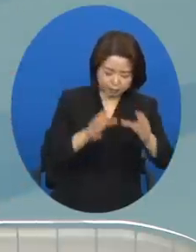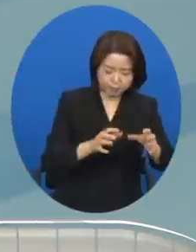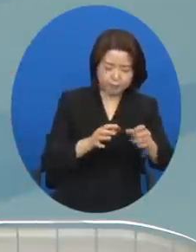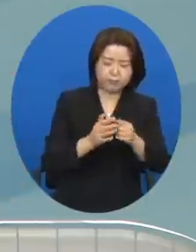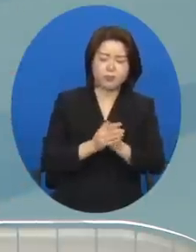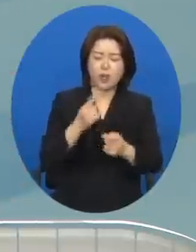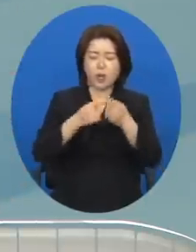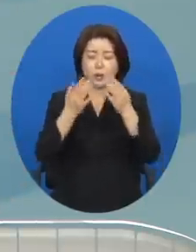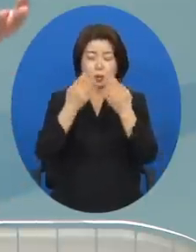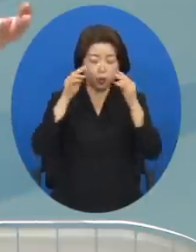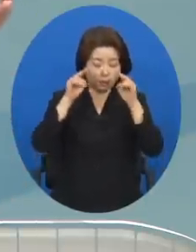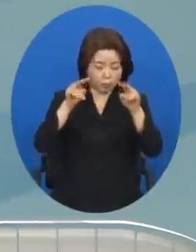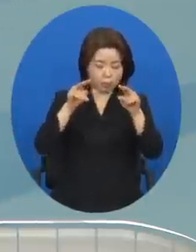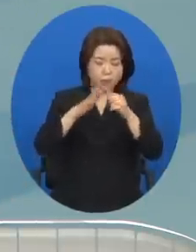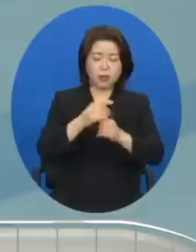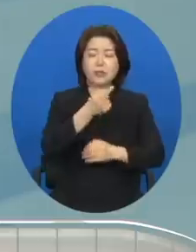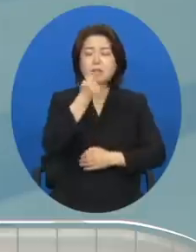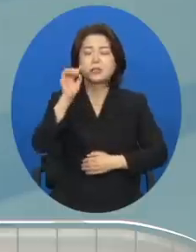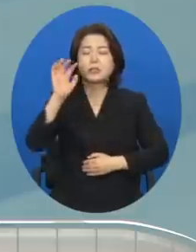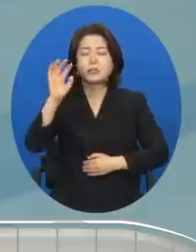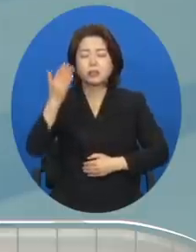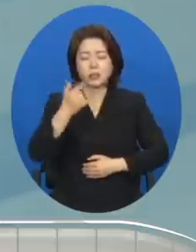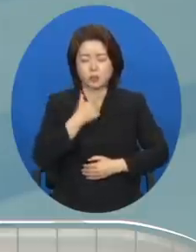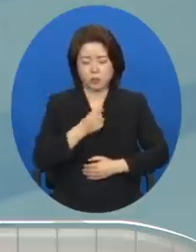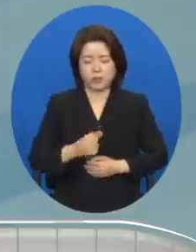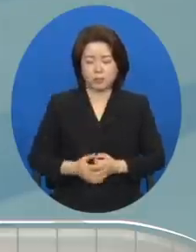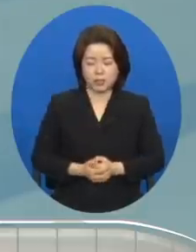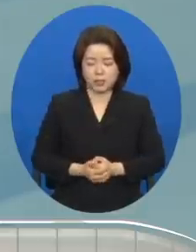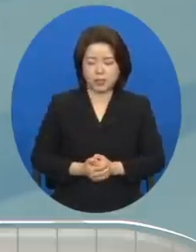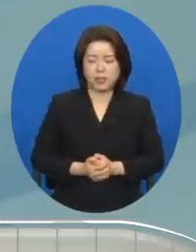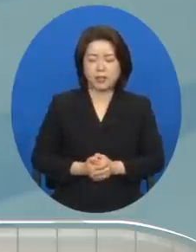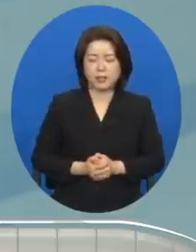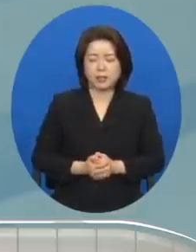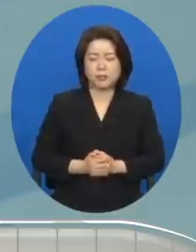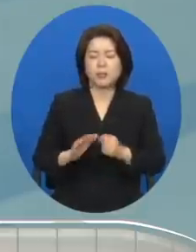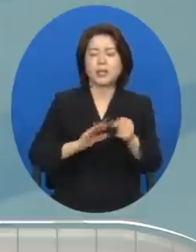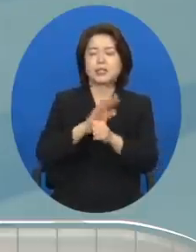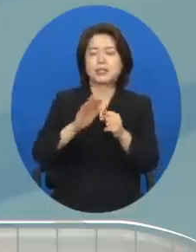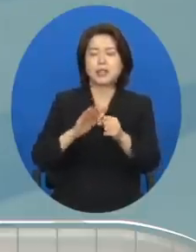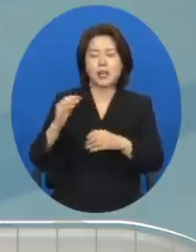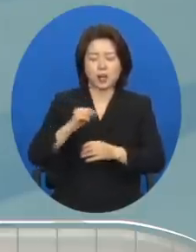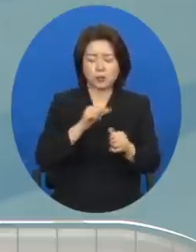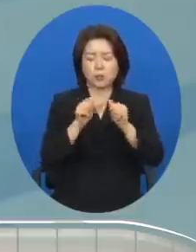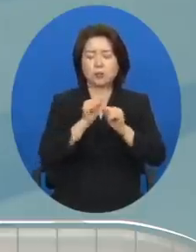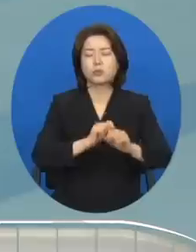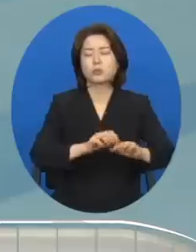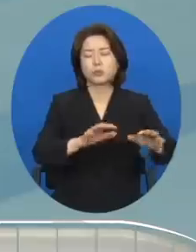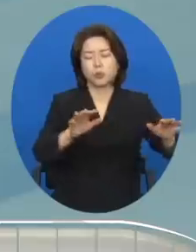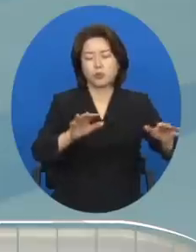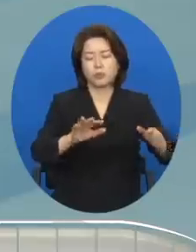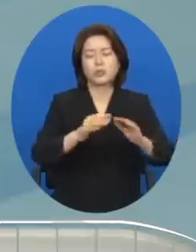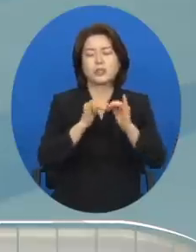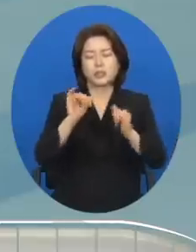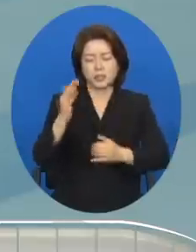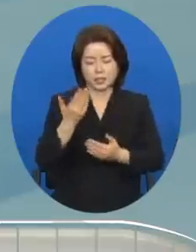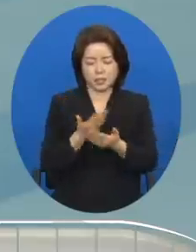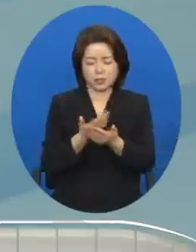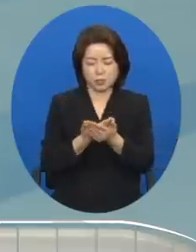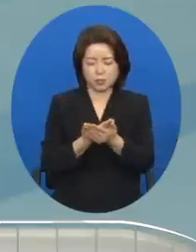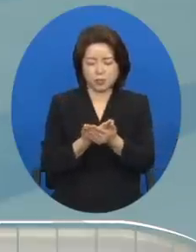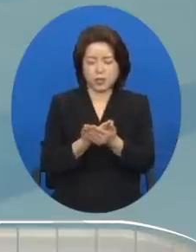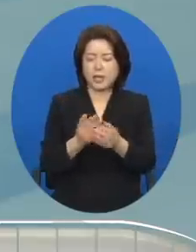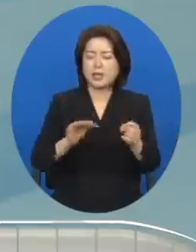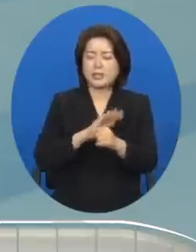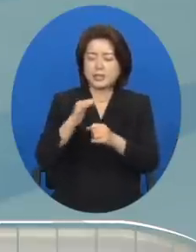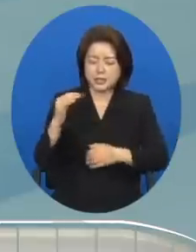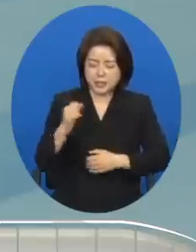보면 증거될 수 있게 되기를 원합니다. 사랑으로 소문난 자가 되기 원합니다. 사랑으로